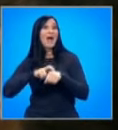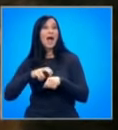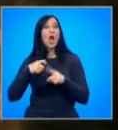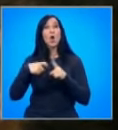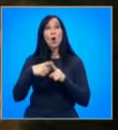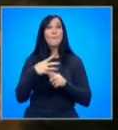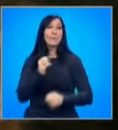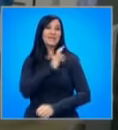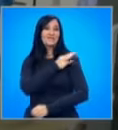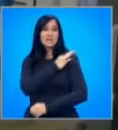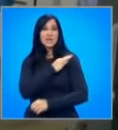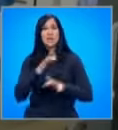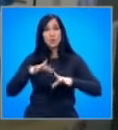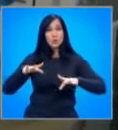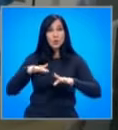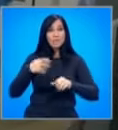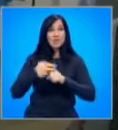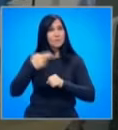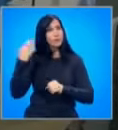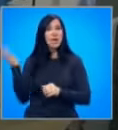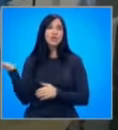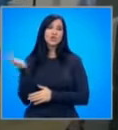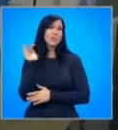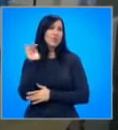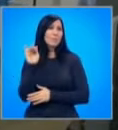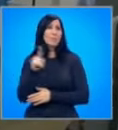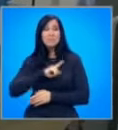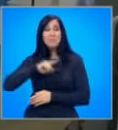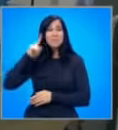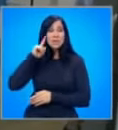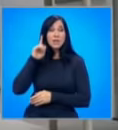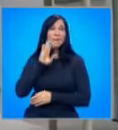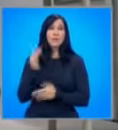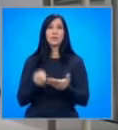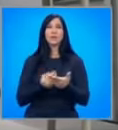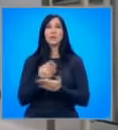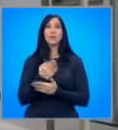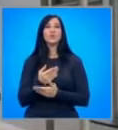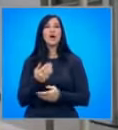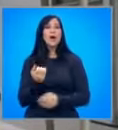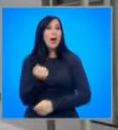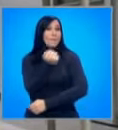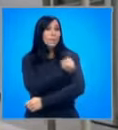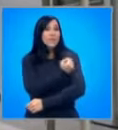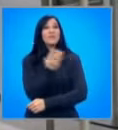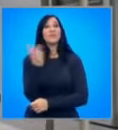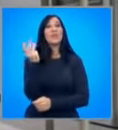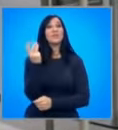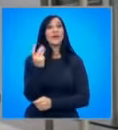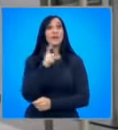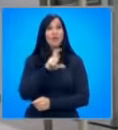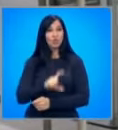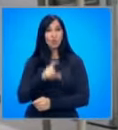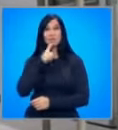без вакцинациите ситуацията в болниците щеше да е немислима. В Белгия започна и поставянето на трета подсилваща доза